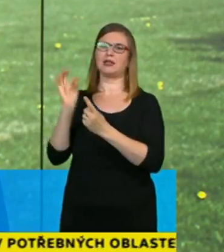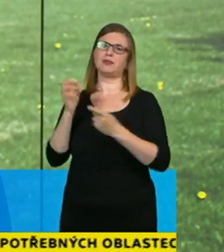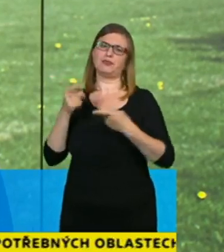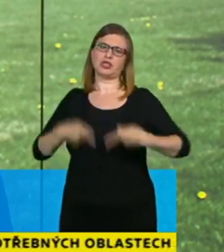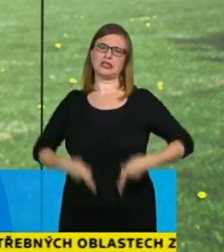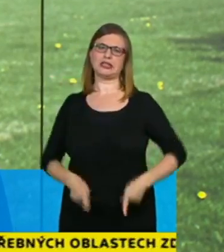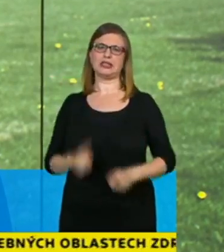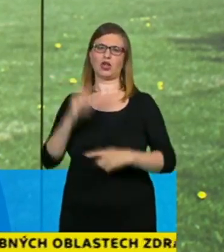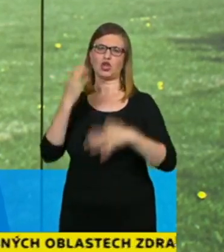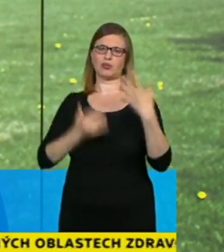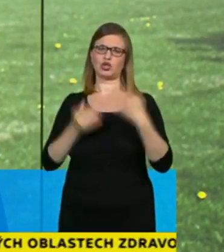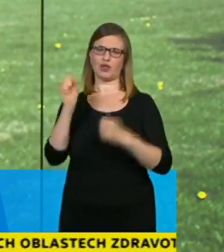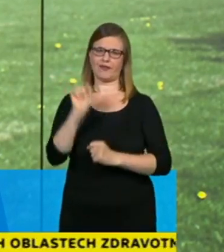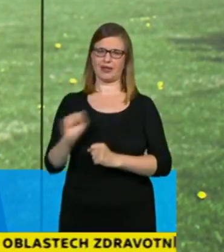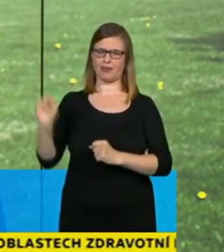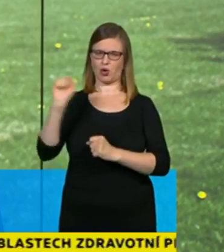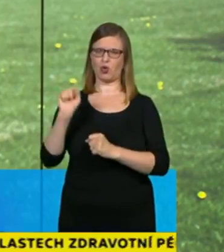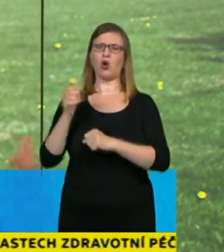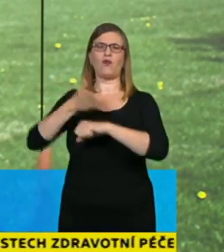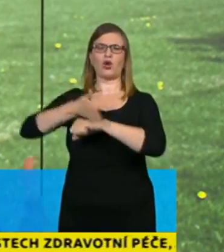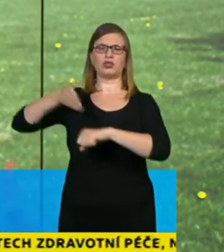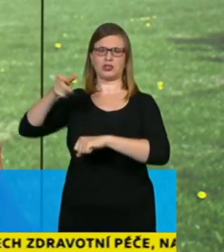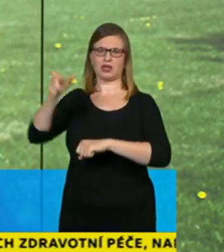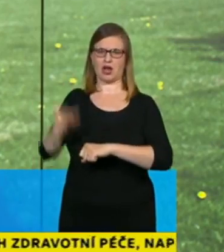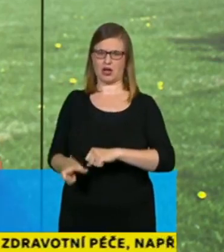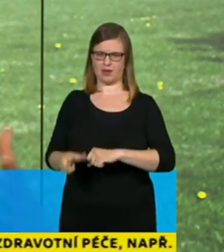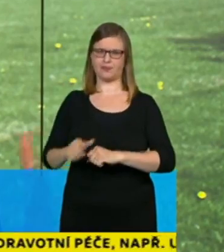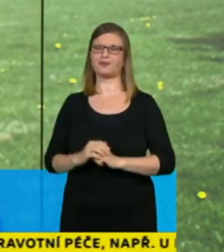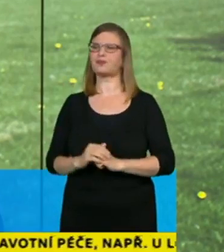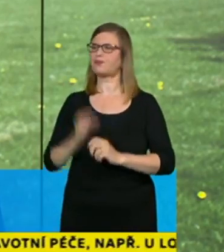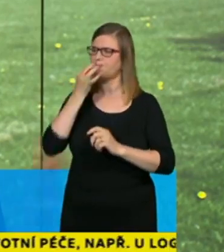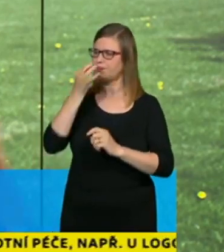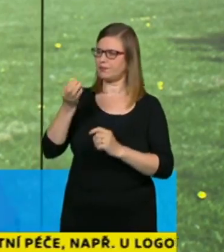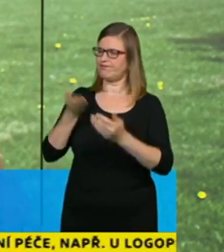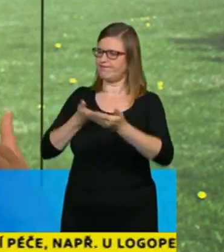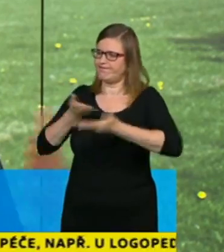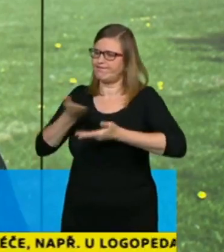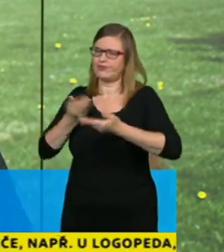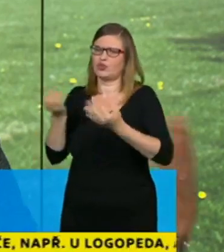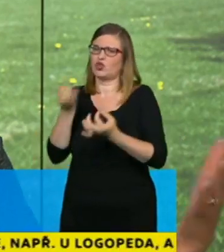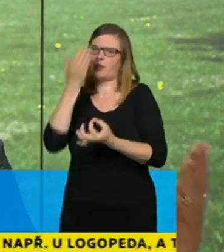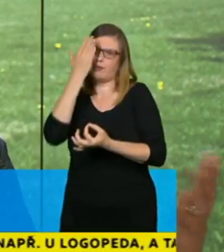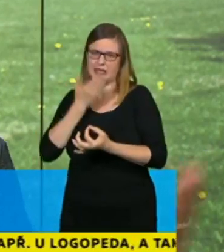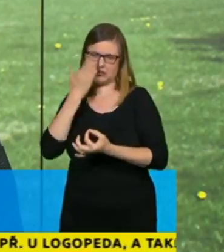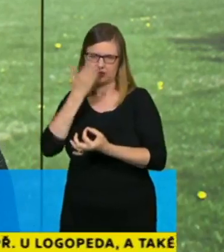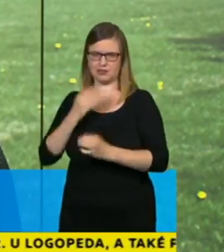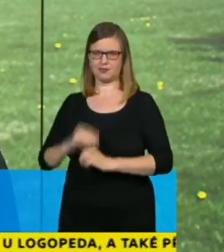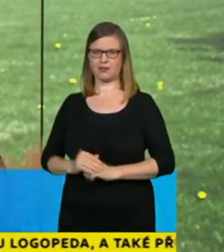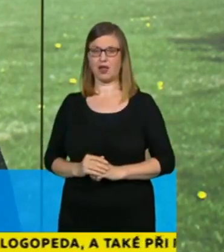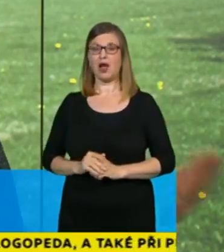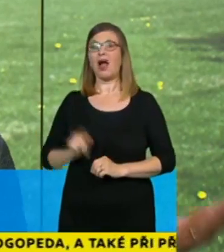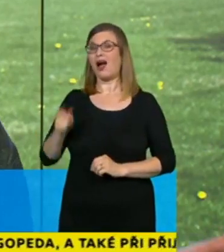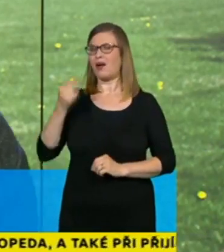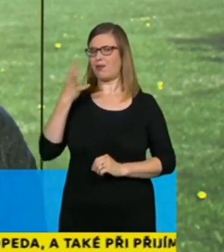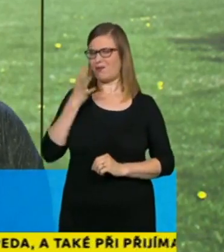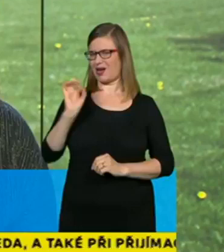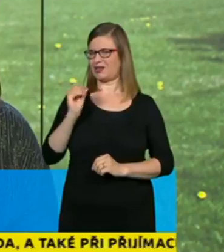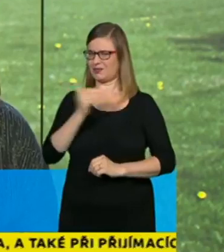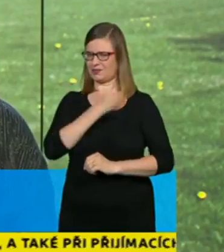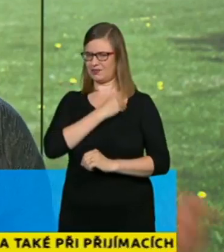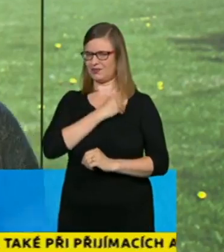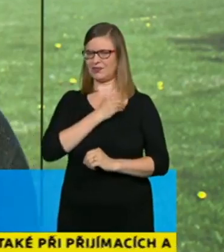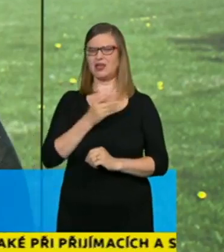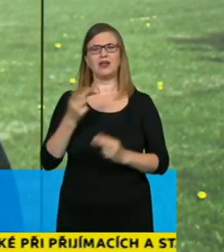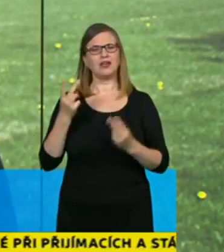paní Vostrou, s tím, že prostě ona už zadala, aby se navrhl harmonogram, že vezmete loňský